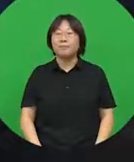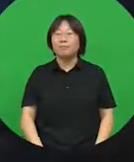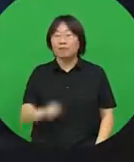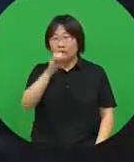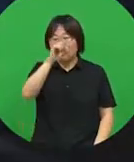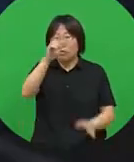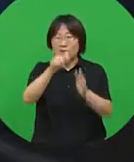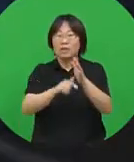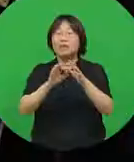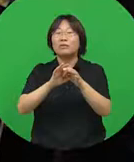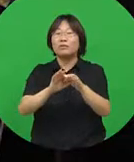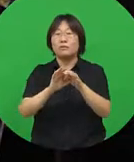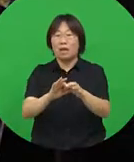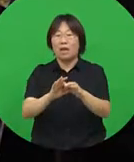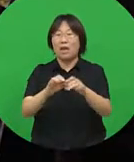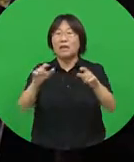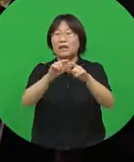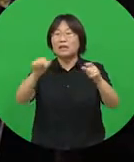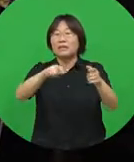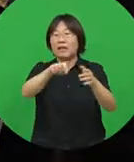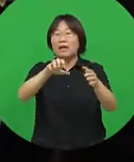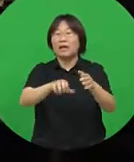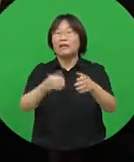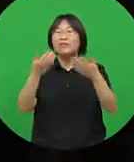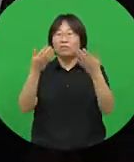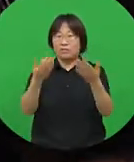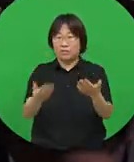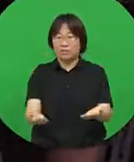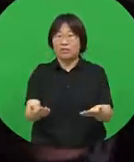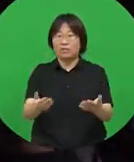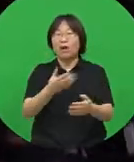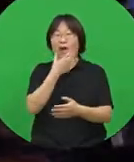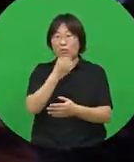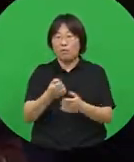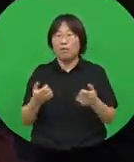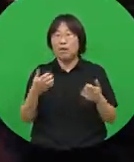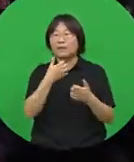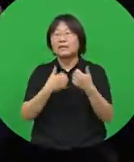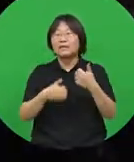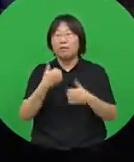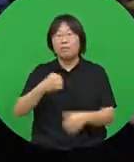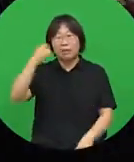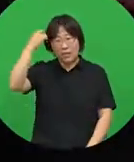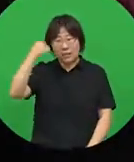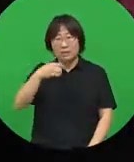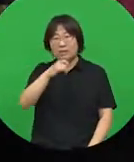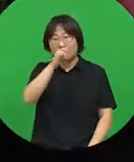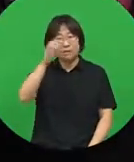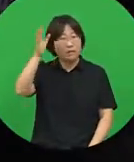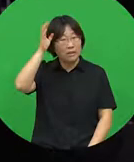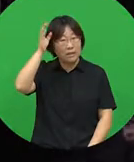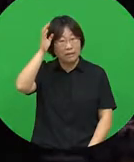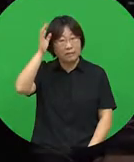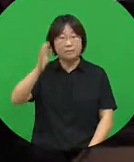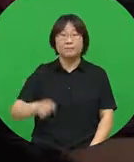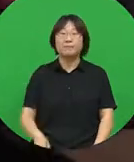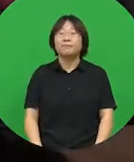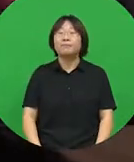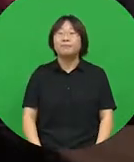낭만이 가득했던 시간을 통해 일상 속에서 휴식을 찾고 행복과 즐거움을 만끽하셨길 바라겠습니다.